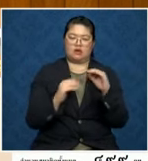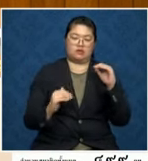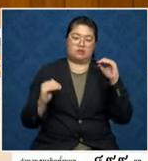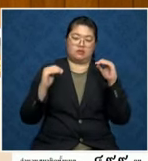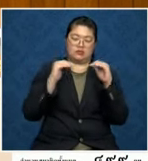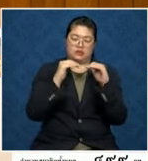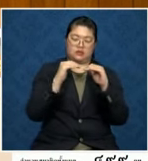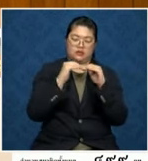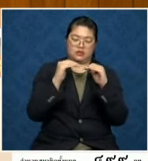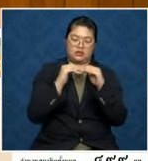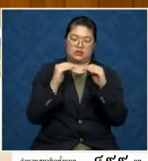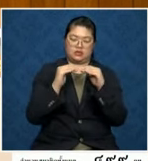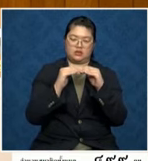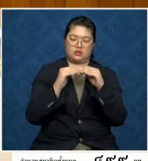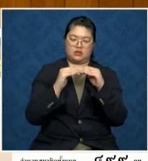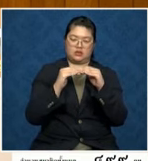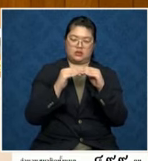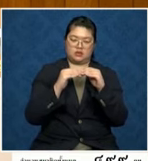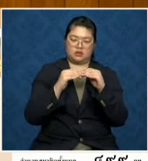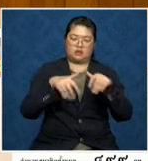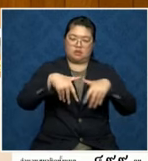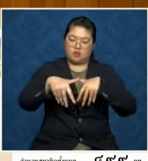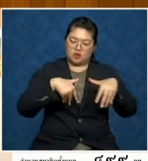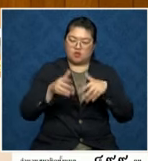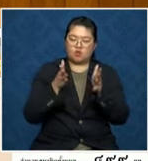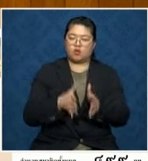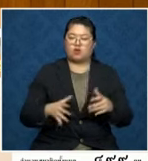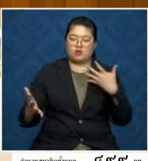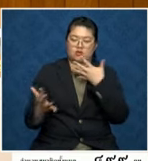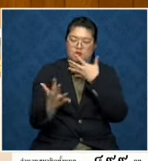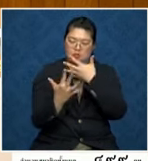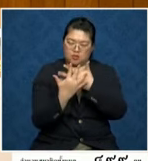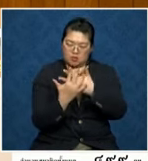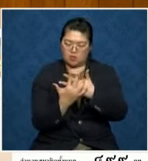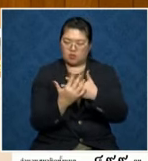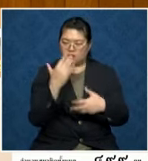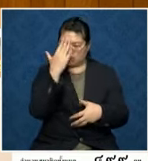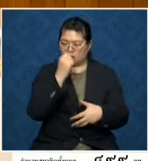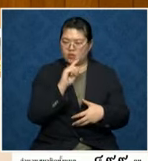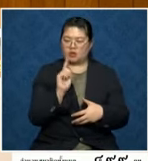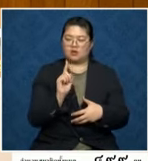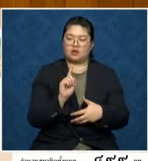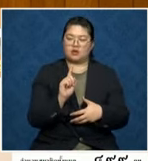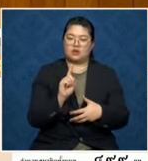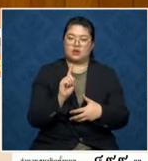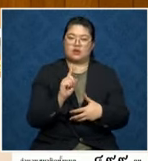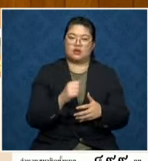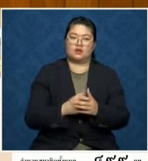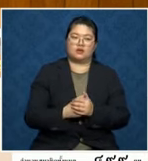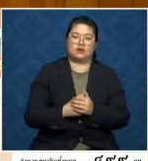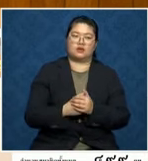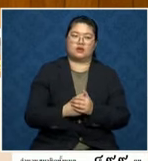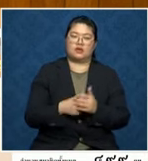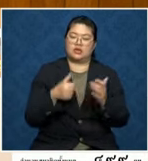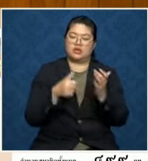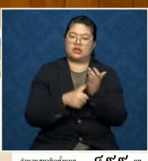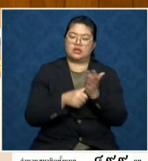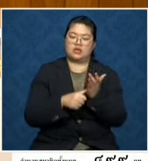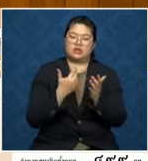างการเมืองที่กำหนดให้บุคคลจะถูกจำคุกเพียงเพราะเหตุไม่สามารถปฏิบัติการชำระห